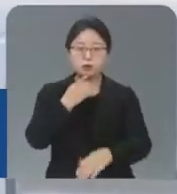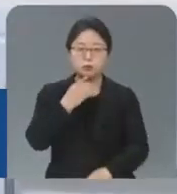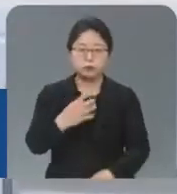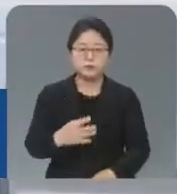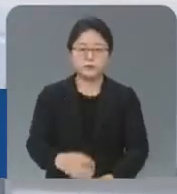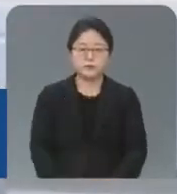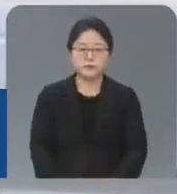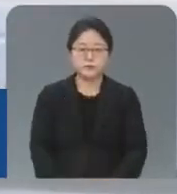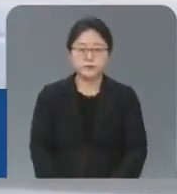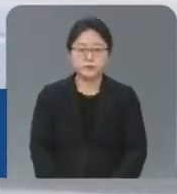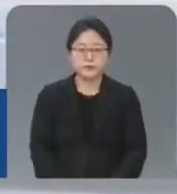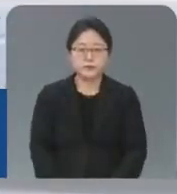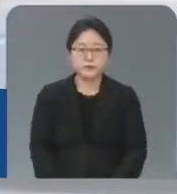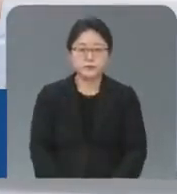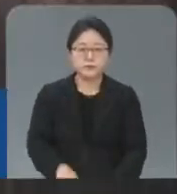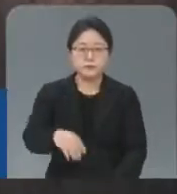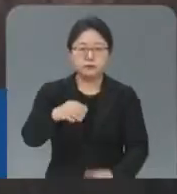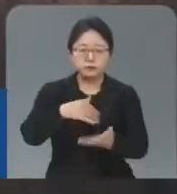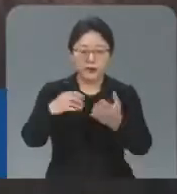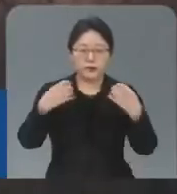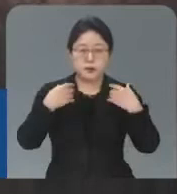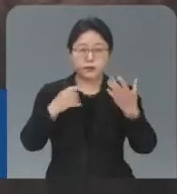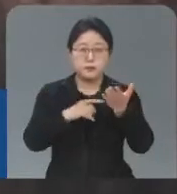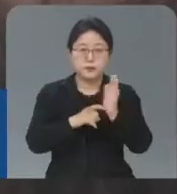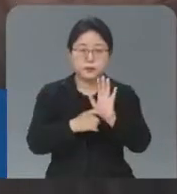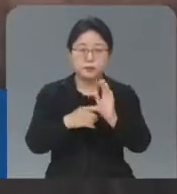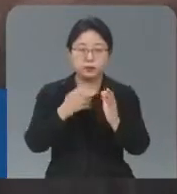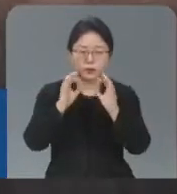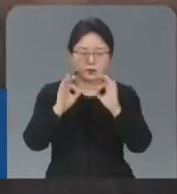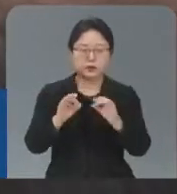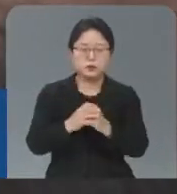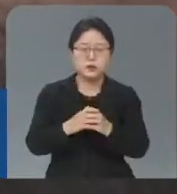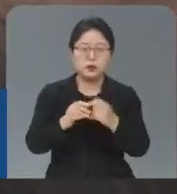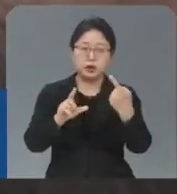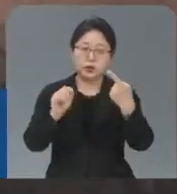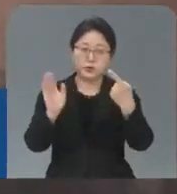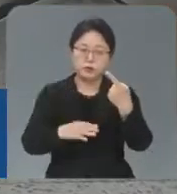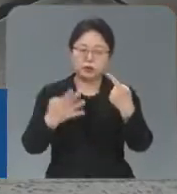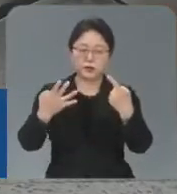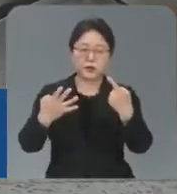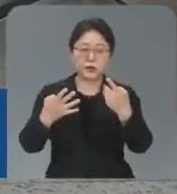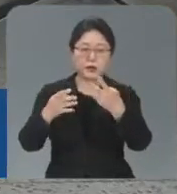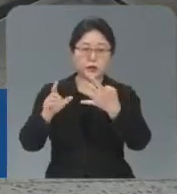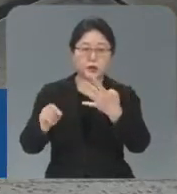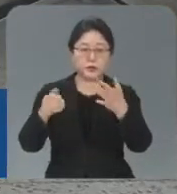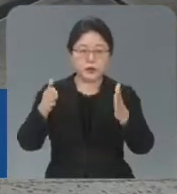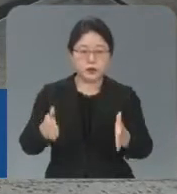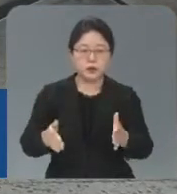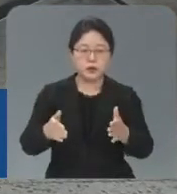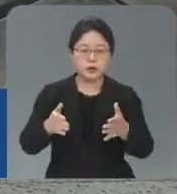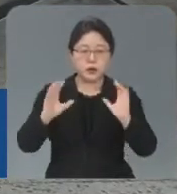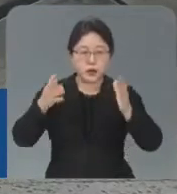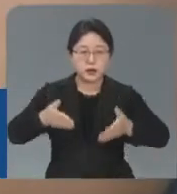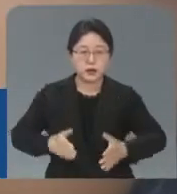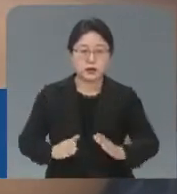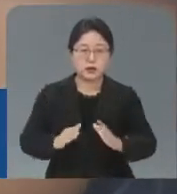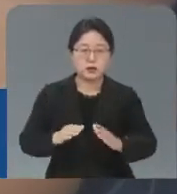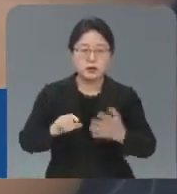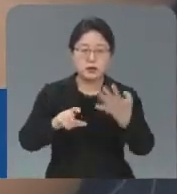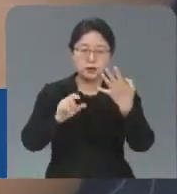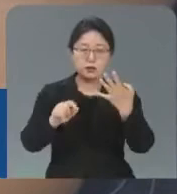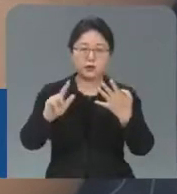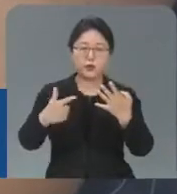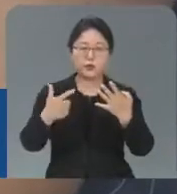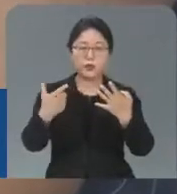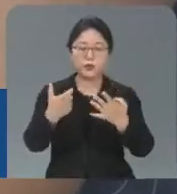나타났습니다 통계청이 발표한 자료를 보면 지난 1월부터 4월까지 광주의 누적 출생아 수는 4월